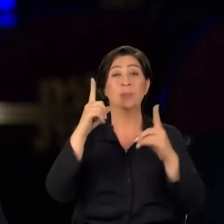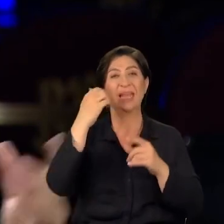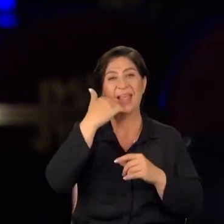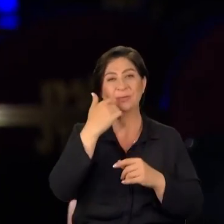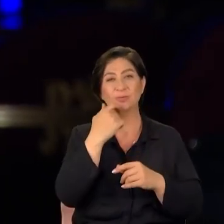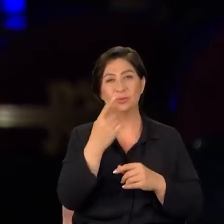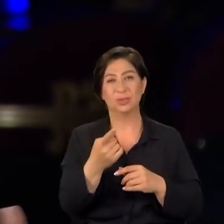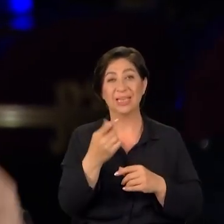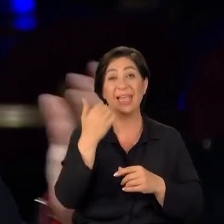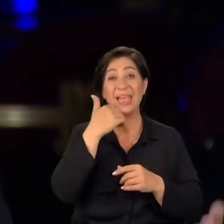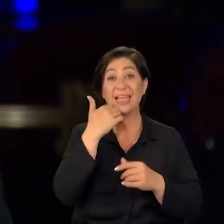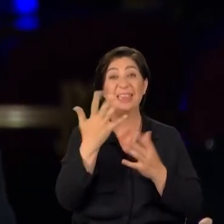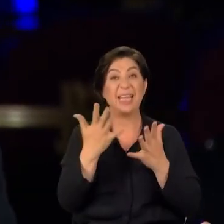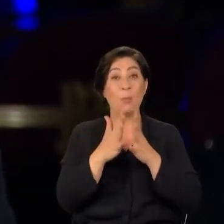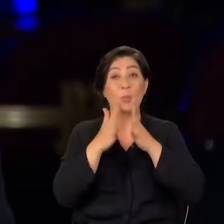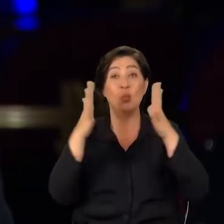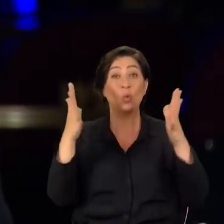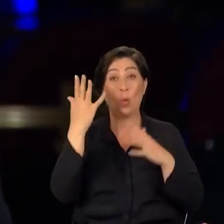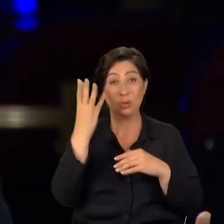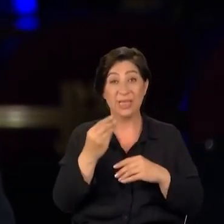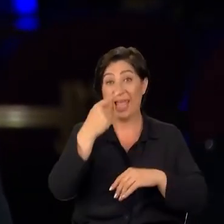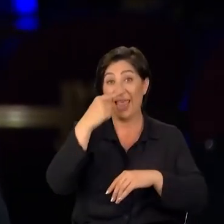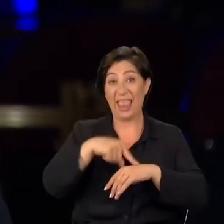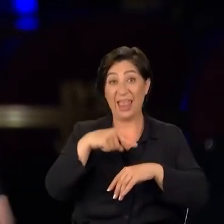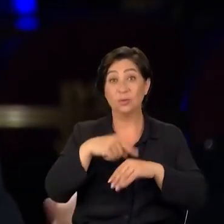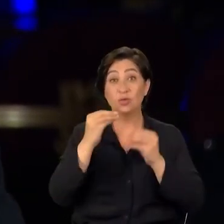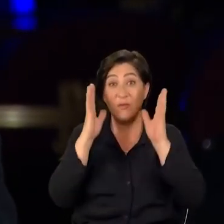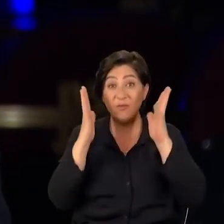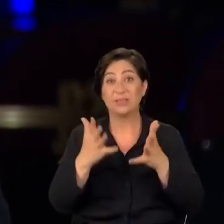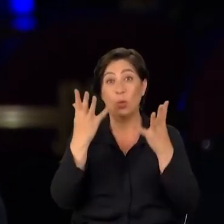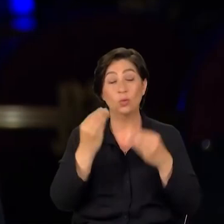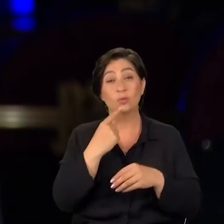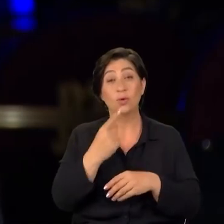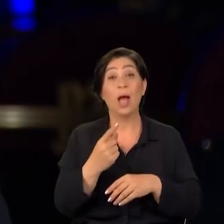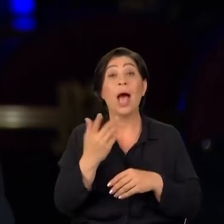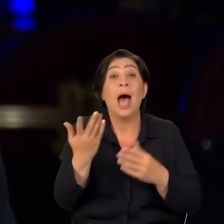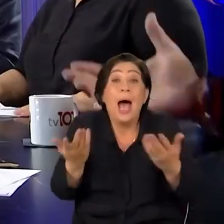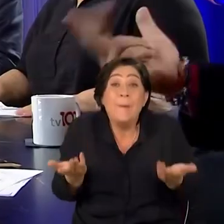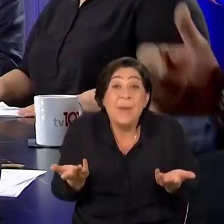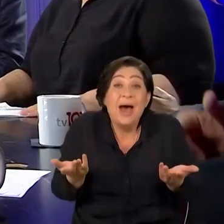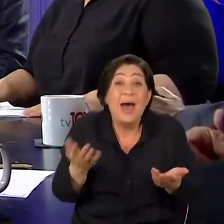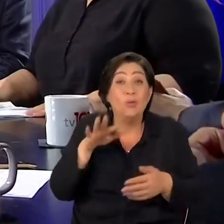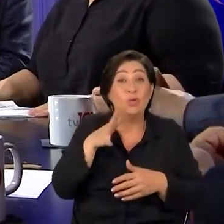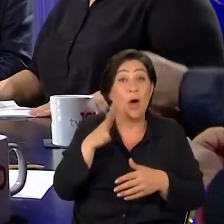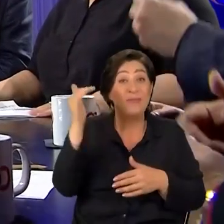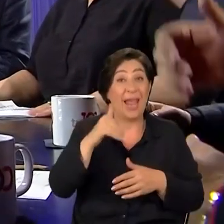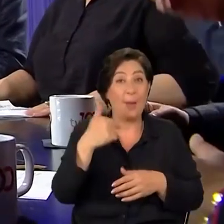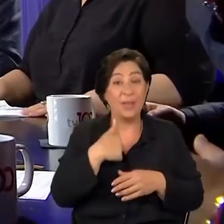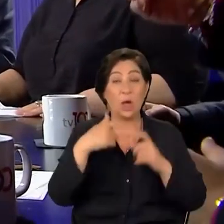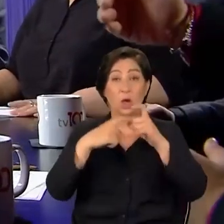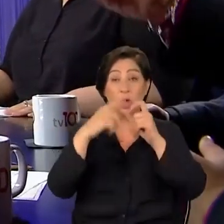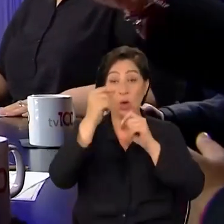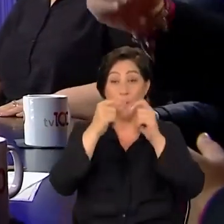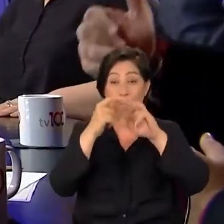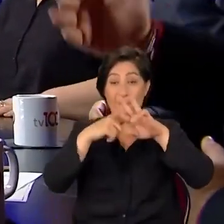Ne büyük bir yalan söyleyeceksin ve yalan ne kadar büyük olursa inananı da o kadar fazla olur diyor. Fakat benim enteresan bulduğum